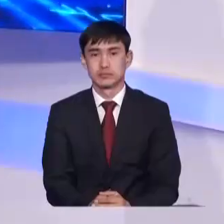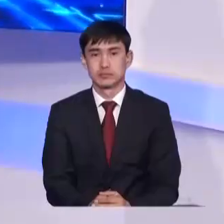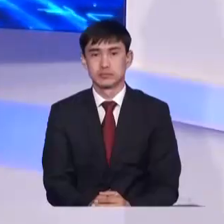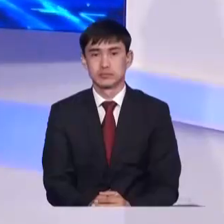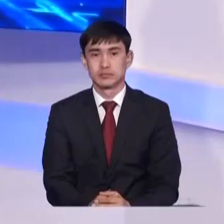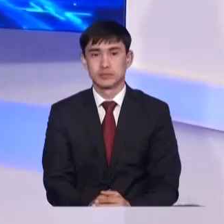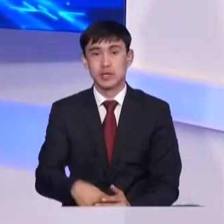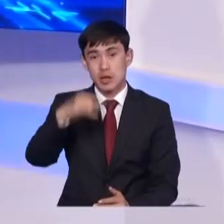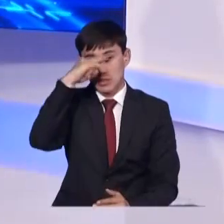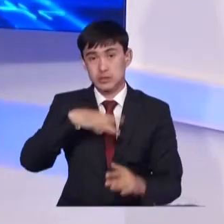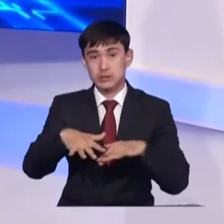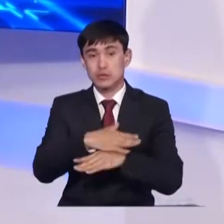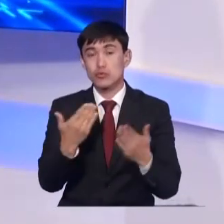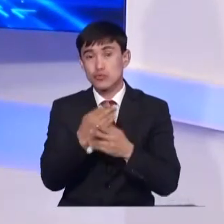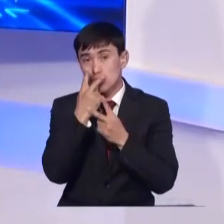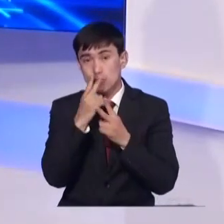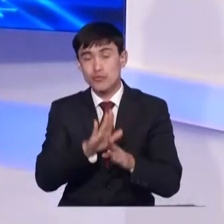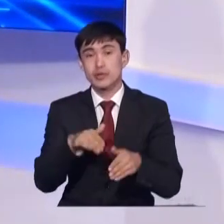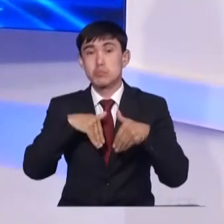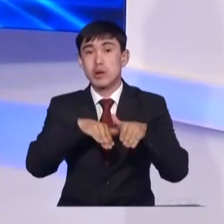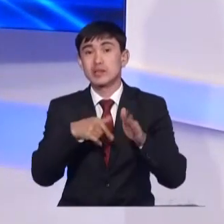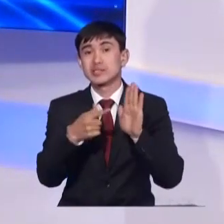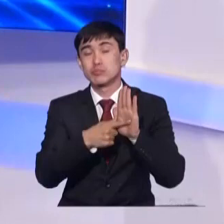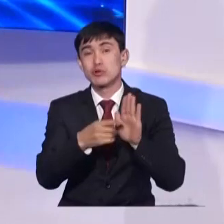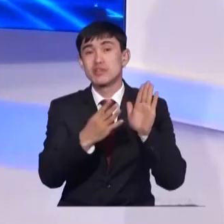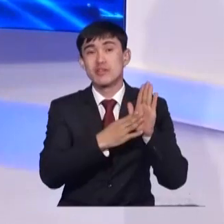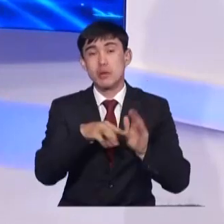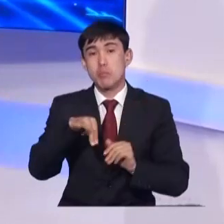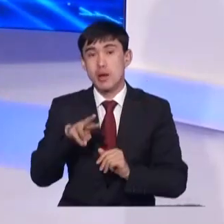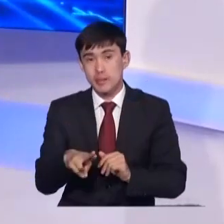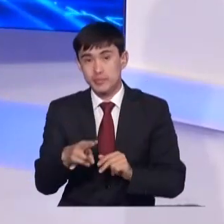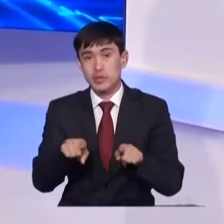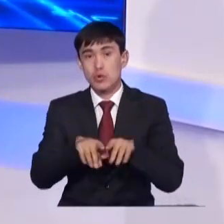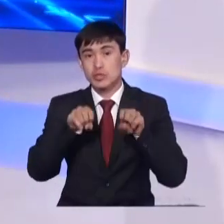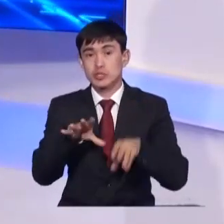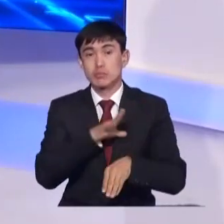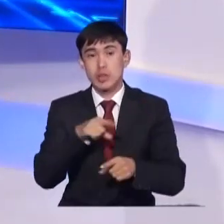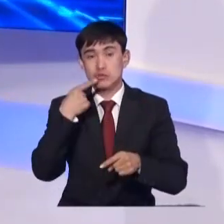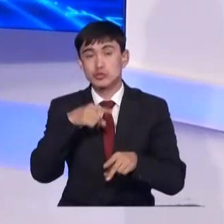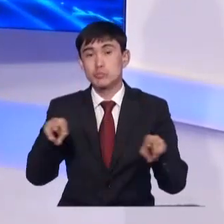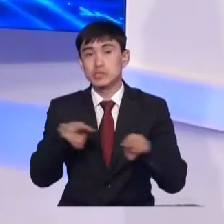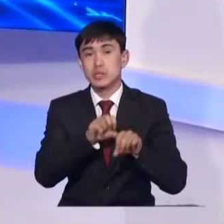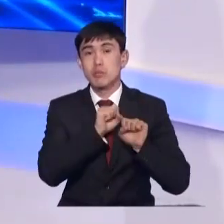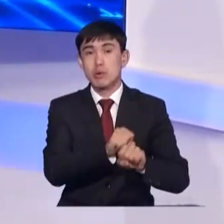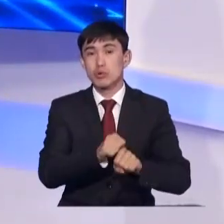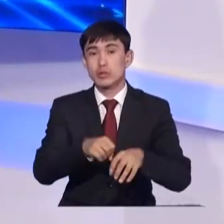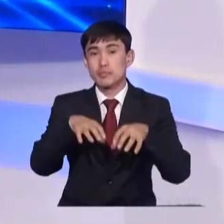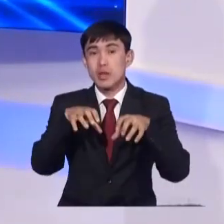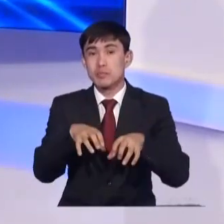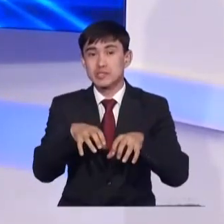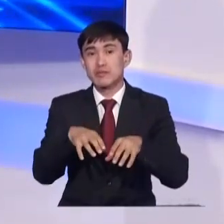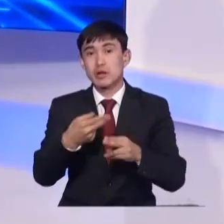Курган казахстанцы ВНО не увидят парадов мая такое решение было озвучено в Министерстве